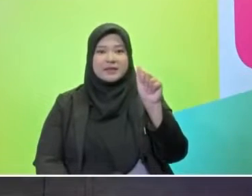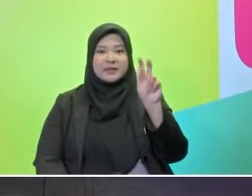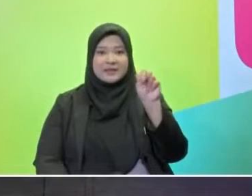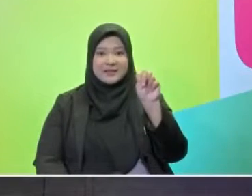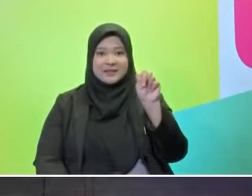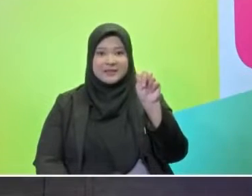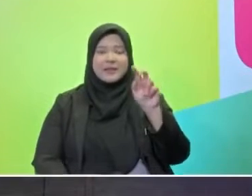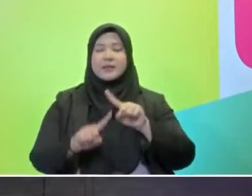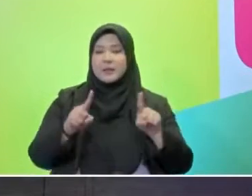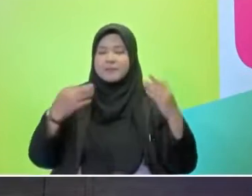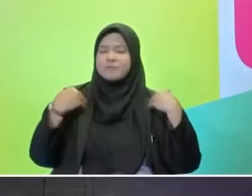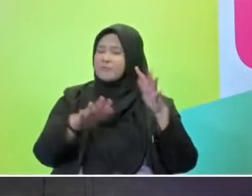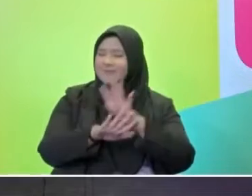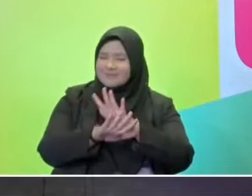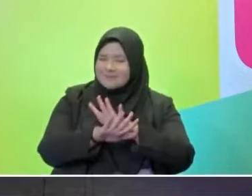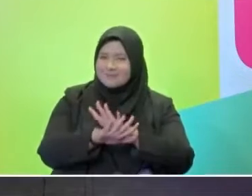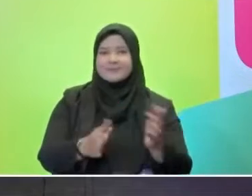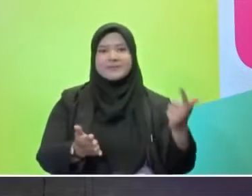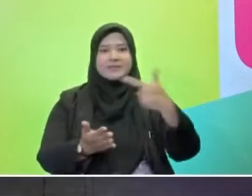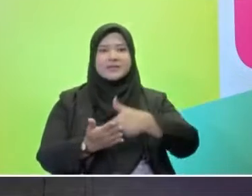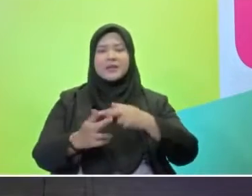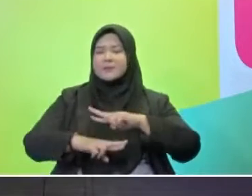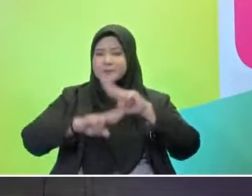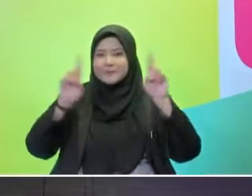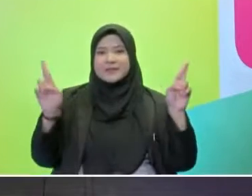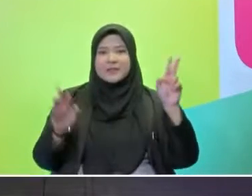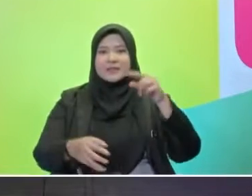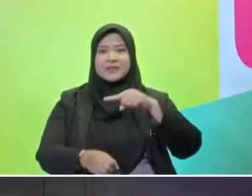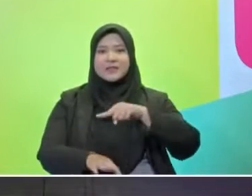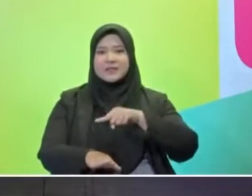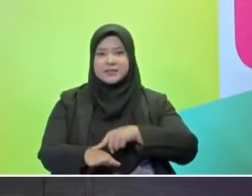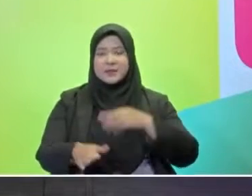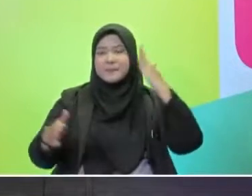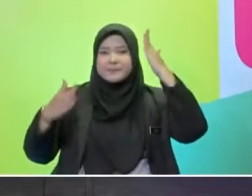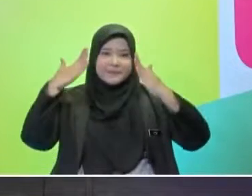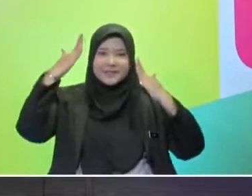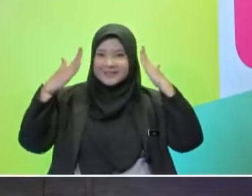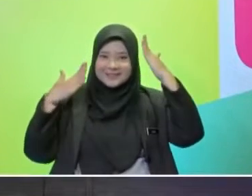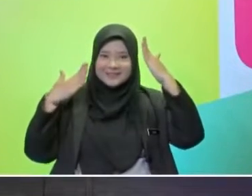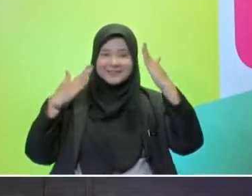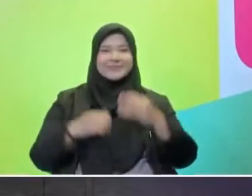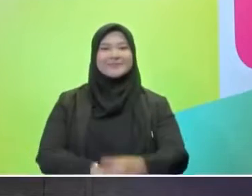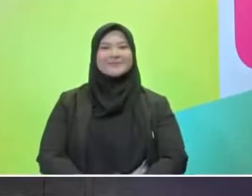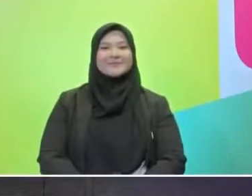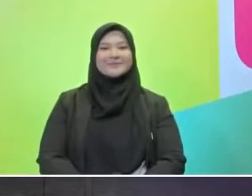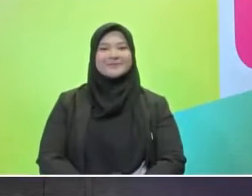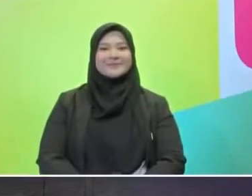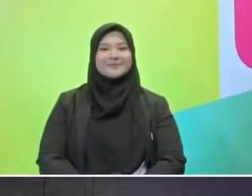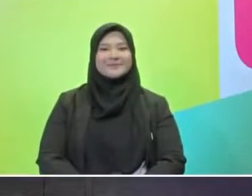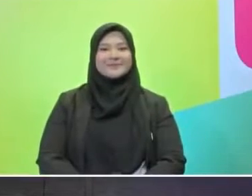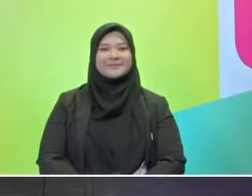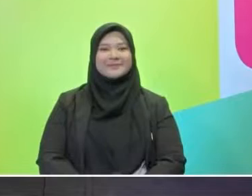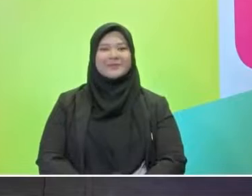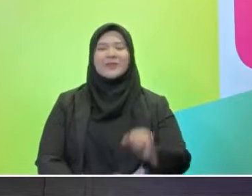cikgu. Ada lagi banyak yang perayaan kita raikan di Malaysia. Baik, itulah indahnya negara